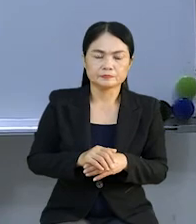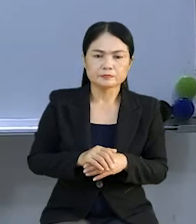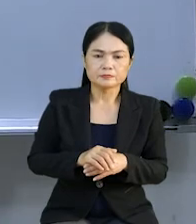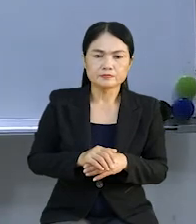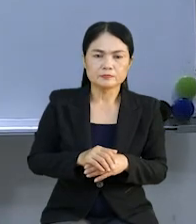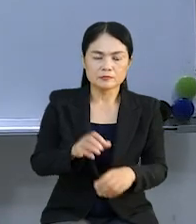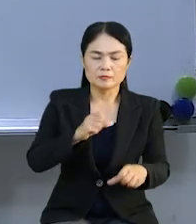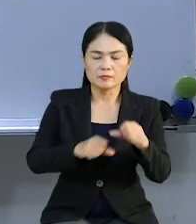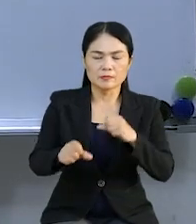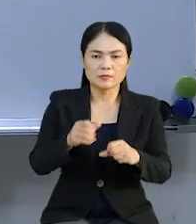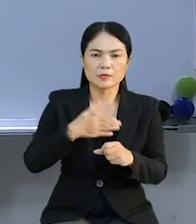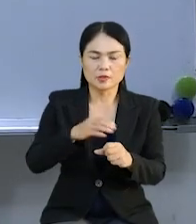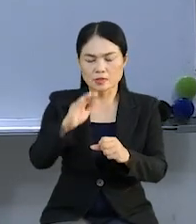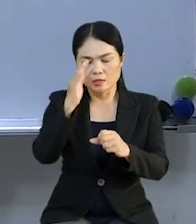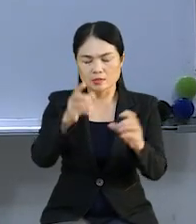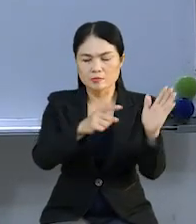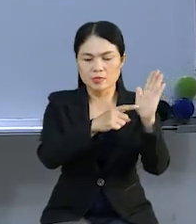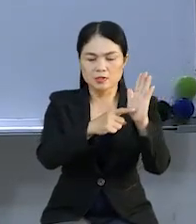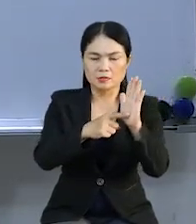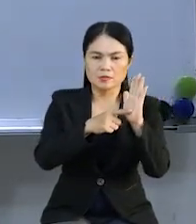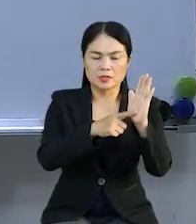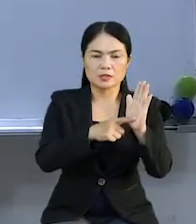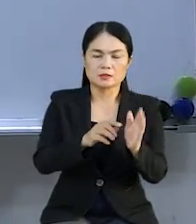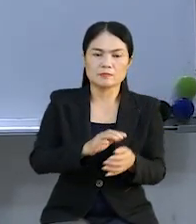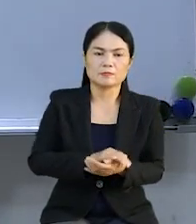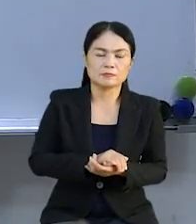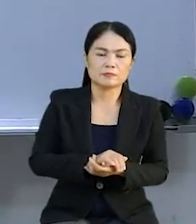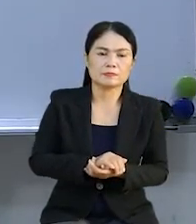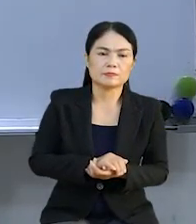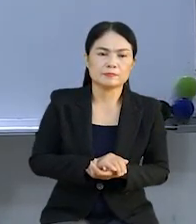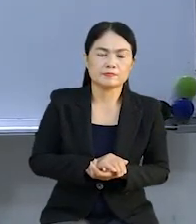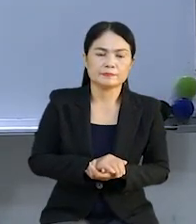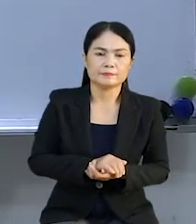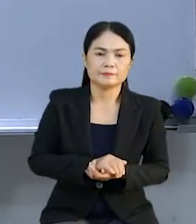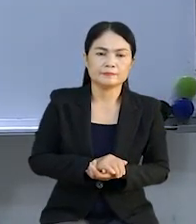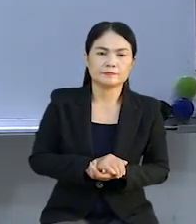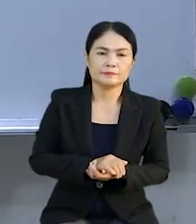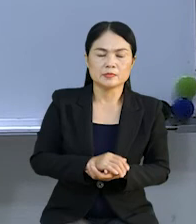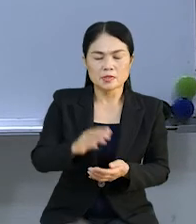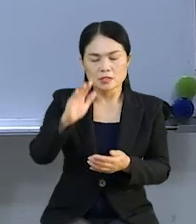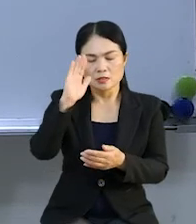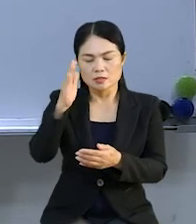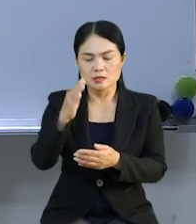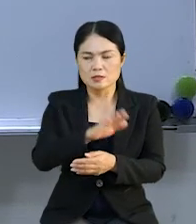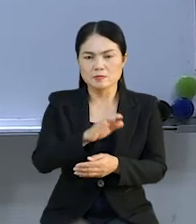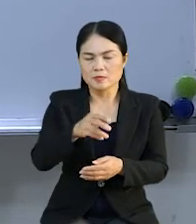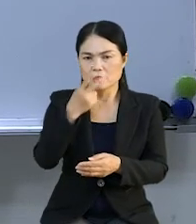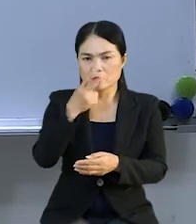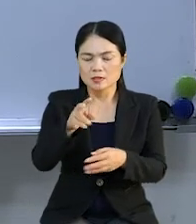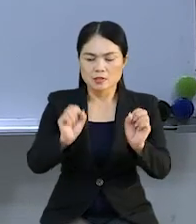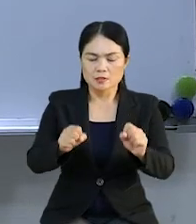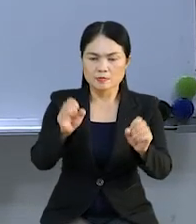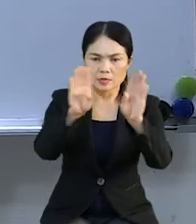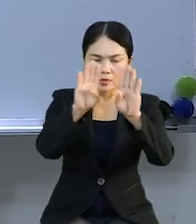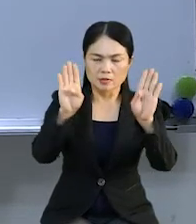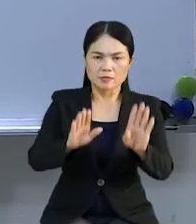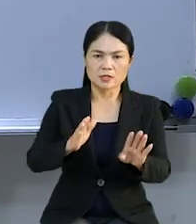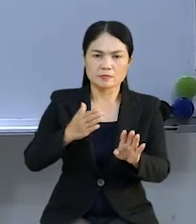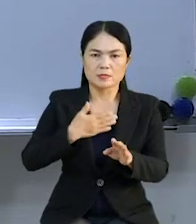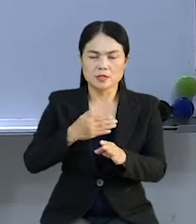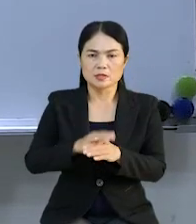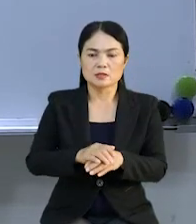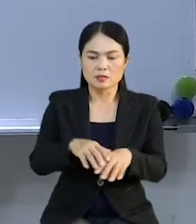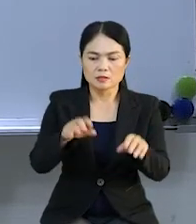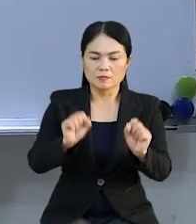บาดบรรทออตอนนี้เราครูมีรูปเพียบบางหางโกนนะคนบารูปเพียบนี้โกนไอ้เมินเลยเลยดาเขียนจบระบาดเราครู